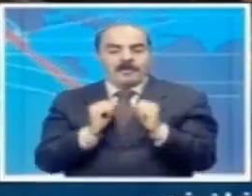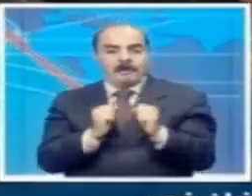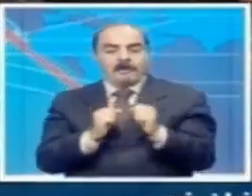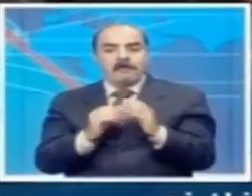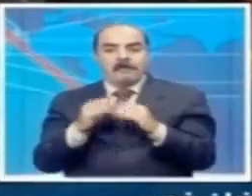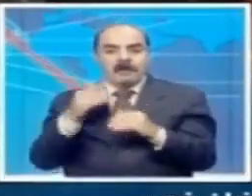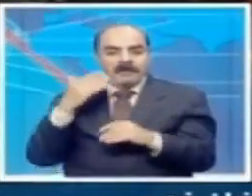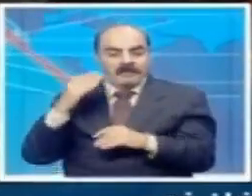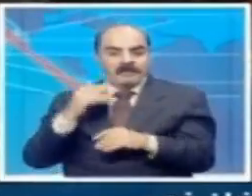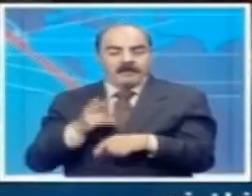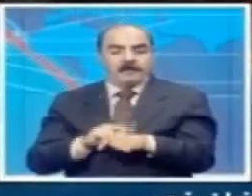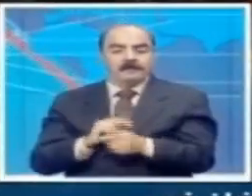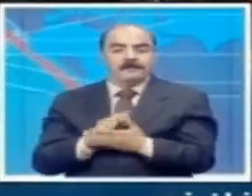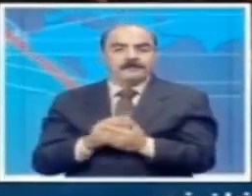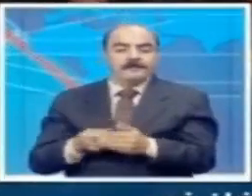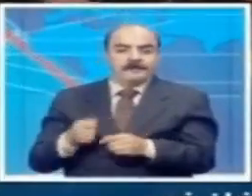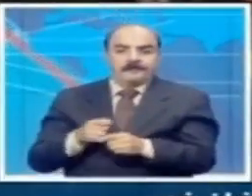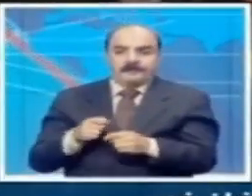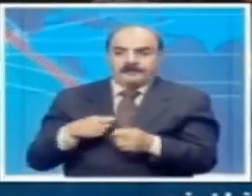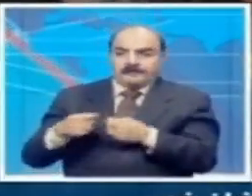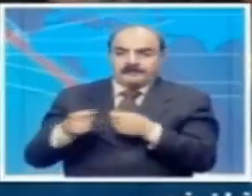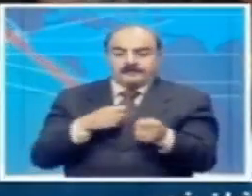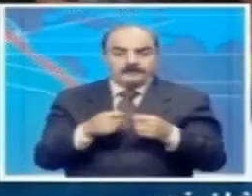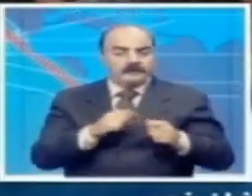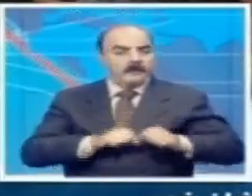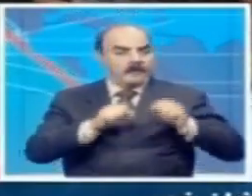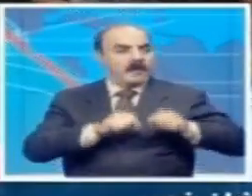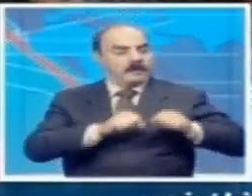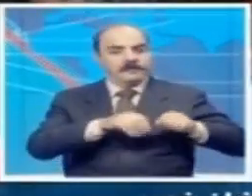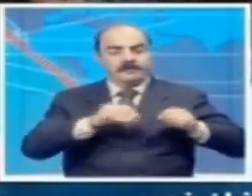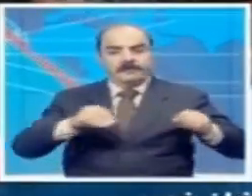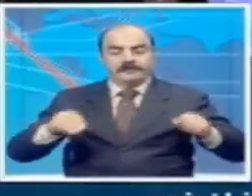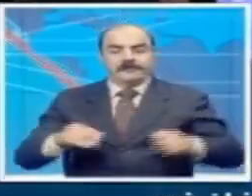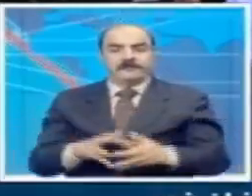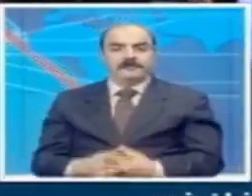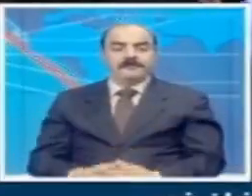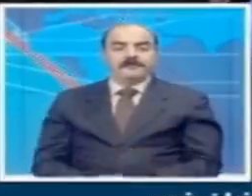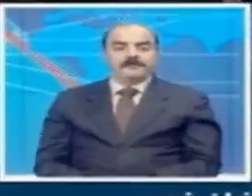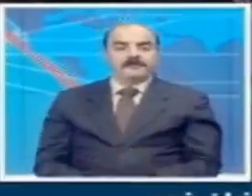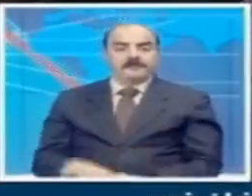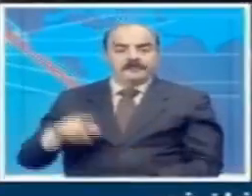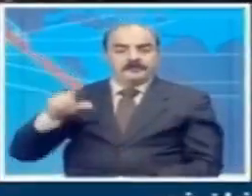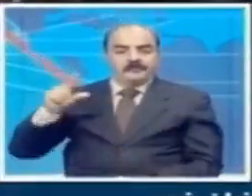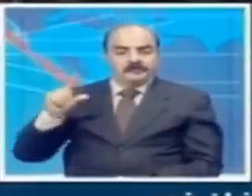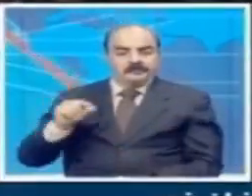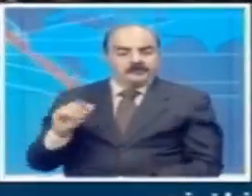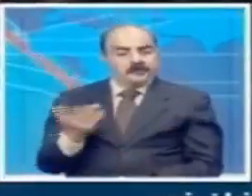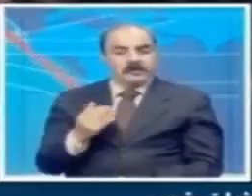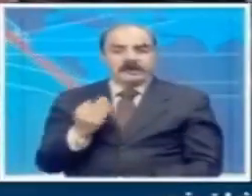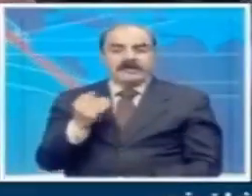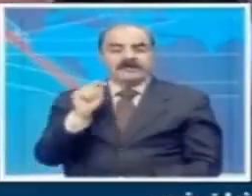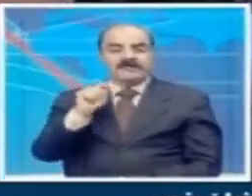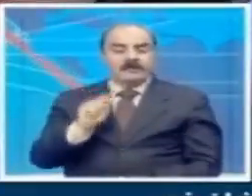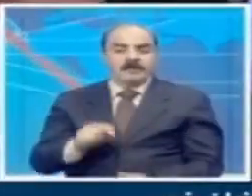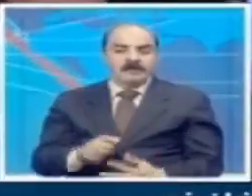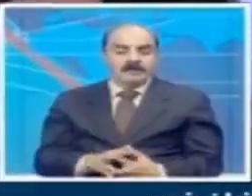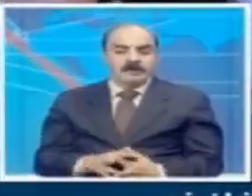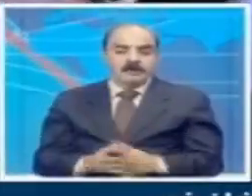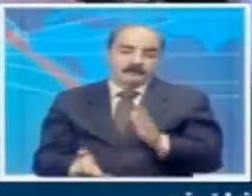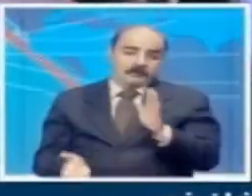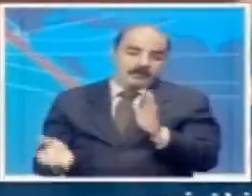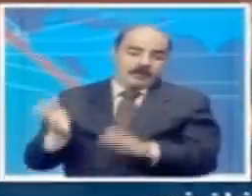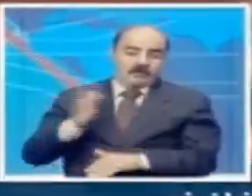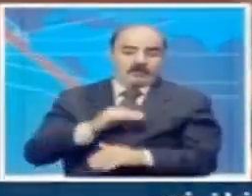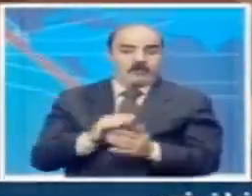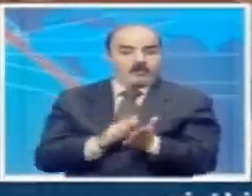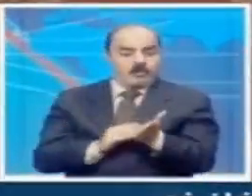مصر، بخلاف أيضا السلاسل التجارية المشاركة في معارض أهل رمضان. تخفيضاته بالمعارض تصل إلى 30%، بل تزيد في